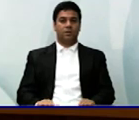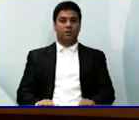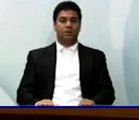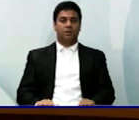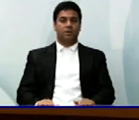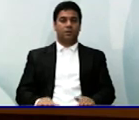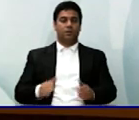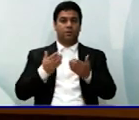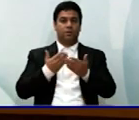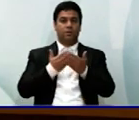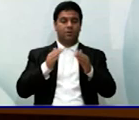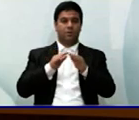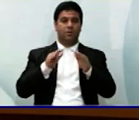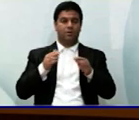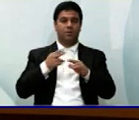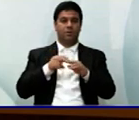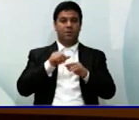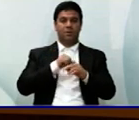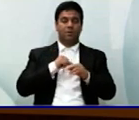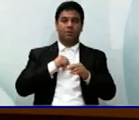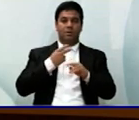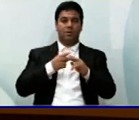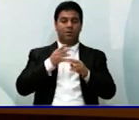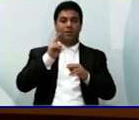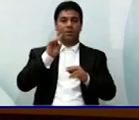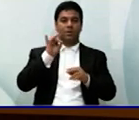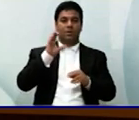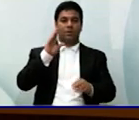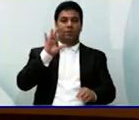Вот, ребята, перед вами сам кроссворд.